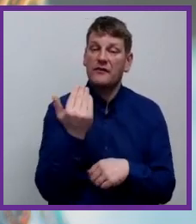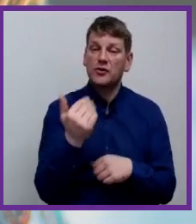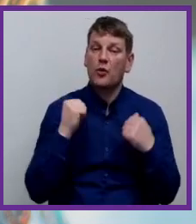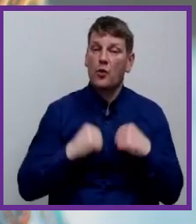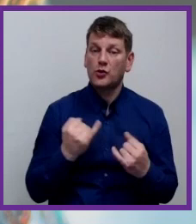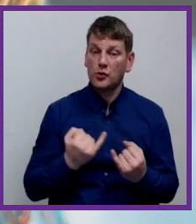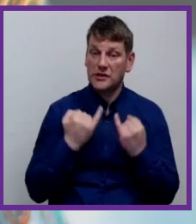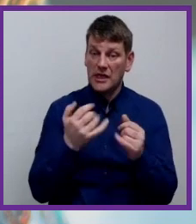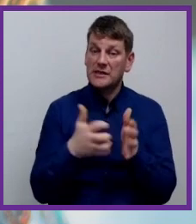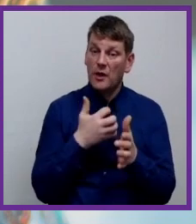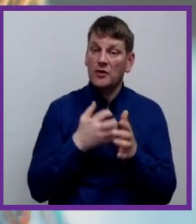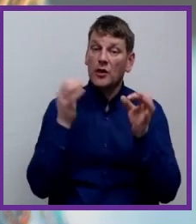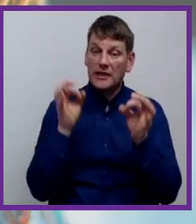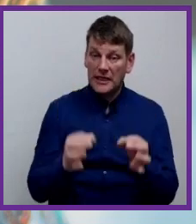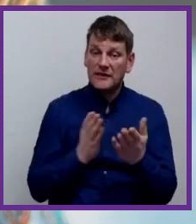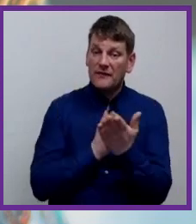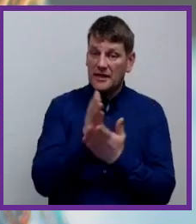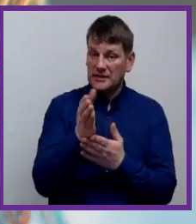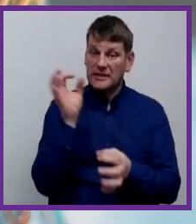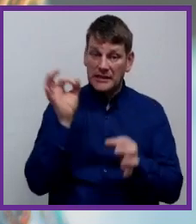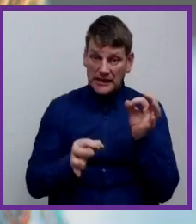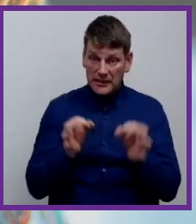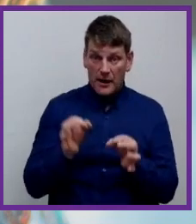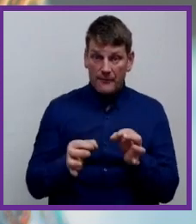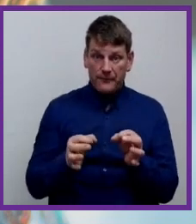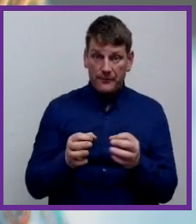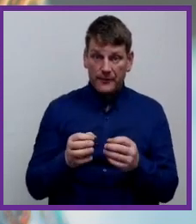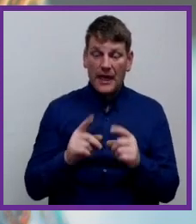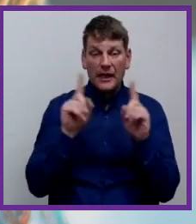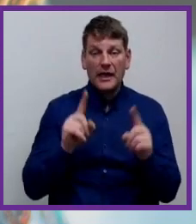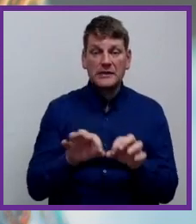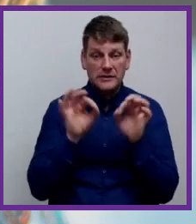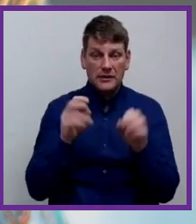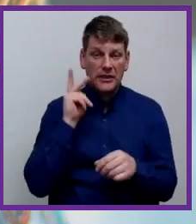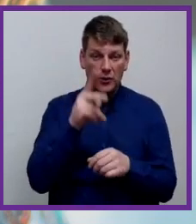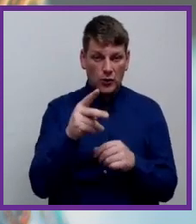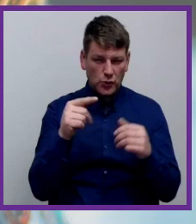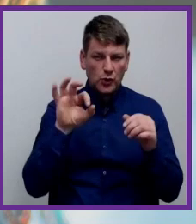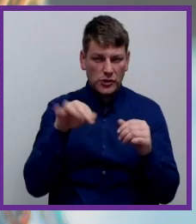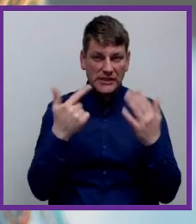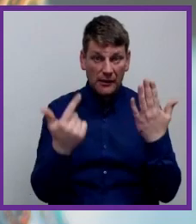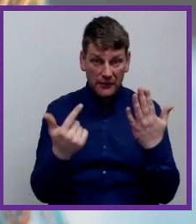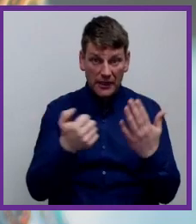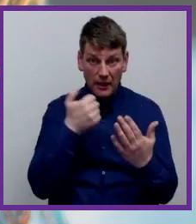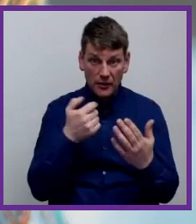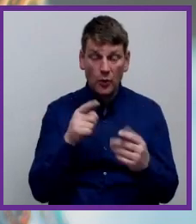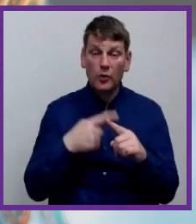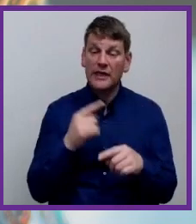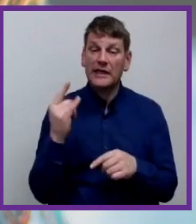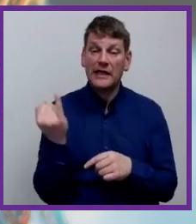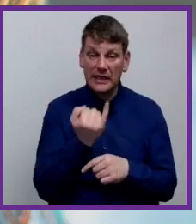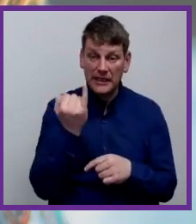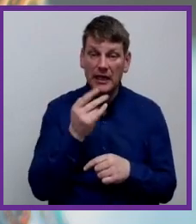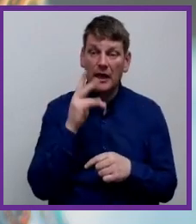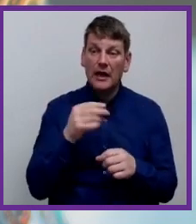un izmantoja tiesības vērsties tiesā. Lieta sākās 2007. Gadā, un ir interesanti, ka